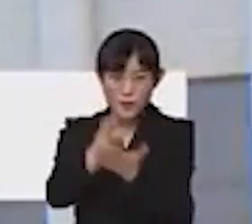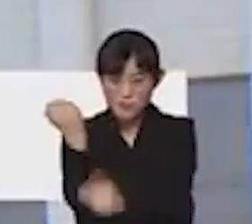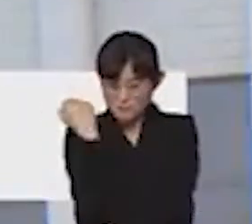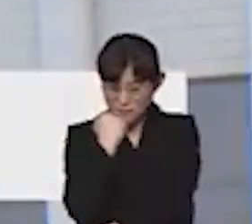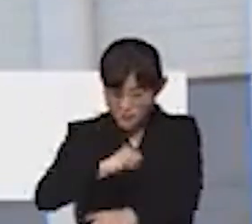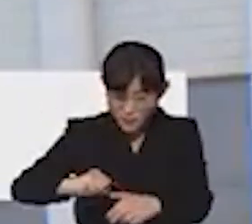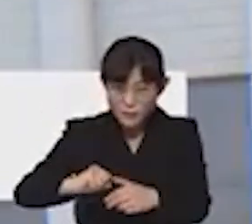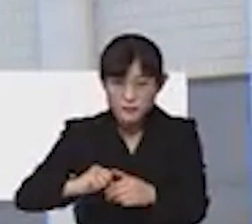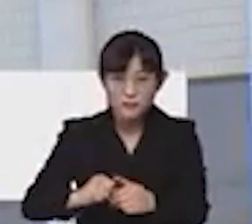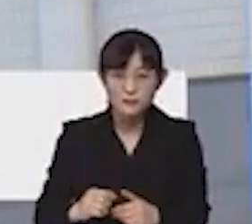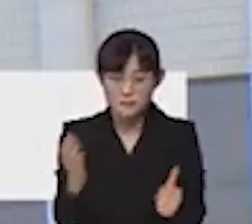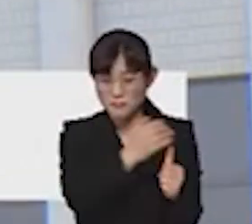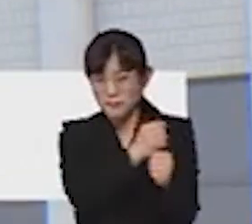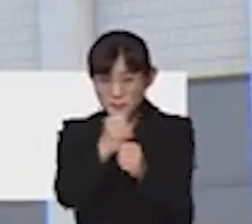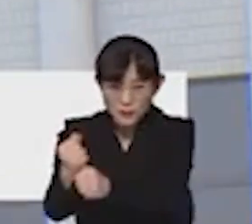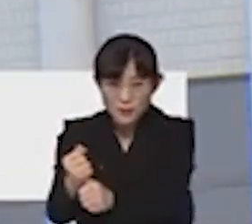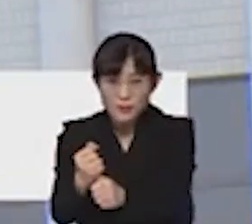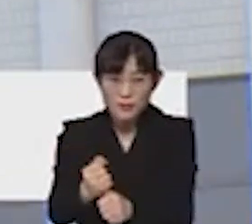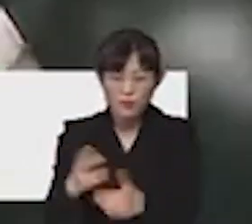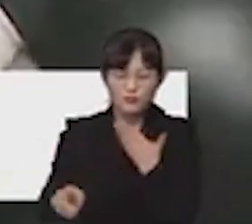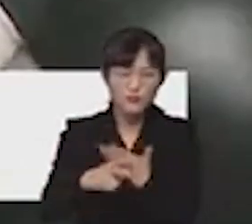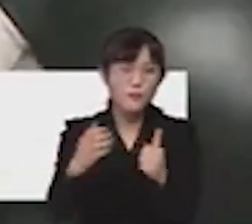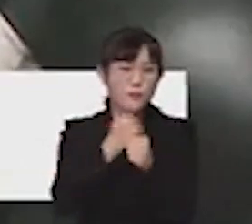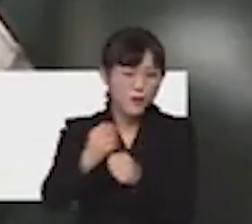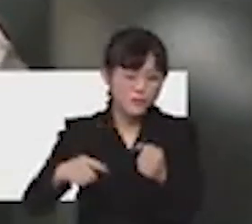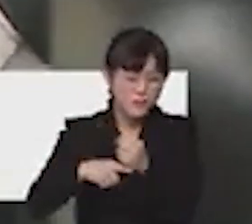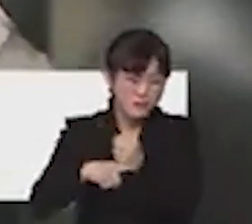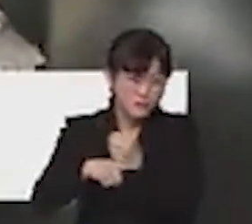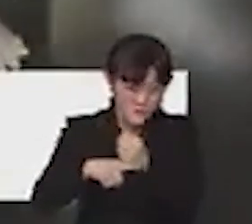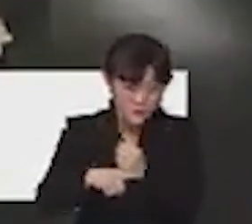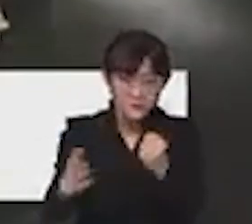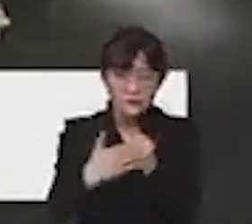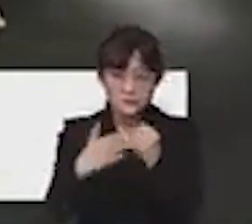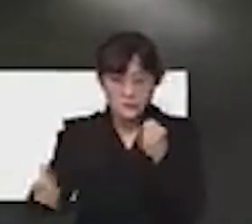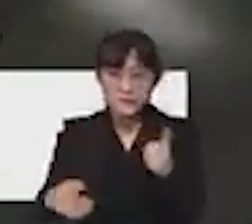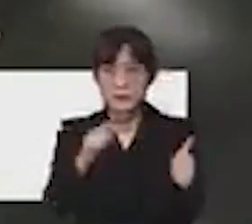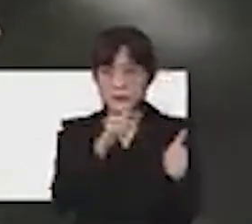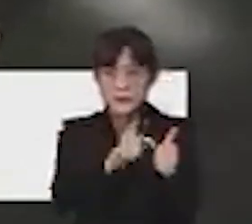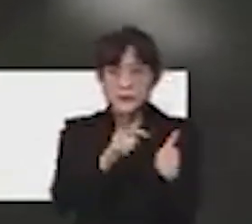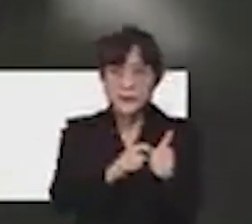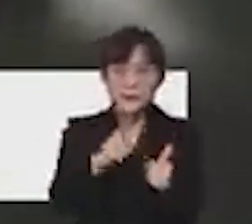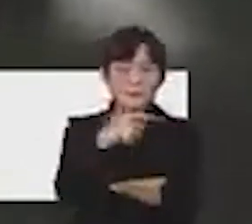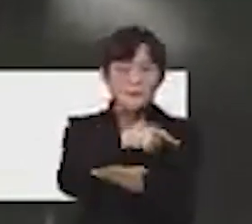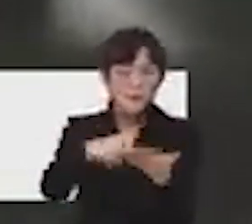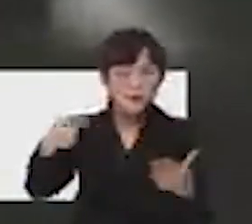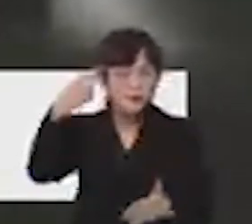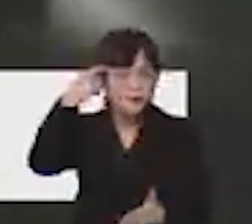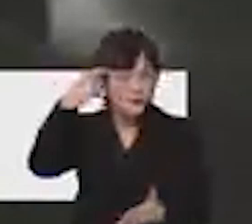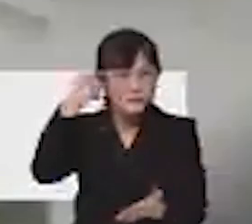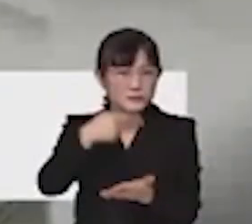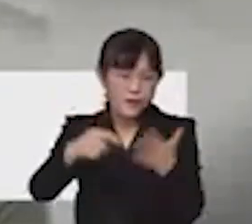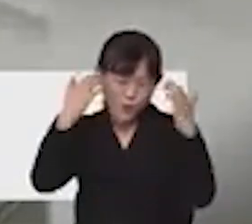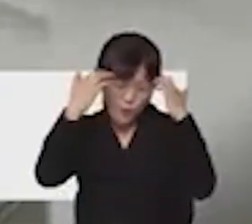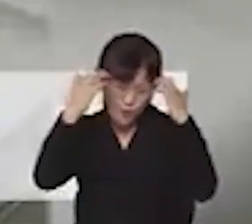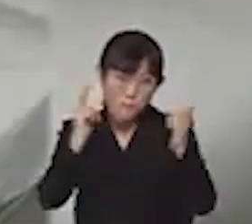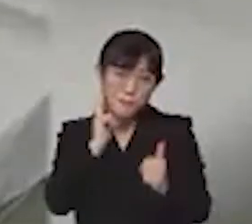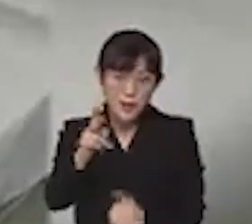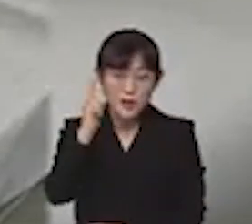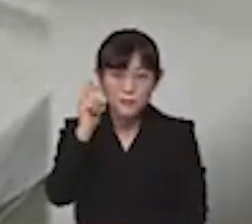파괴 범죄를 자행하는 과정에서 벌인 불법 체포와 구금, 고문으로 인해 고인이 입은 육체적, 정신적 고통이